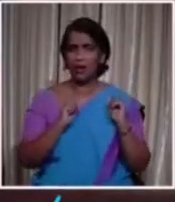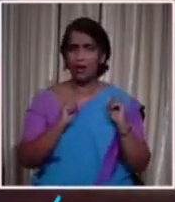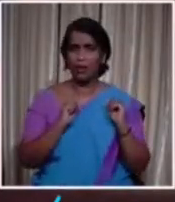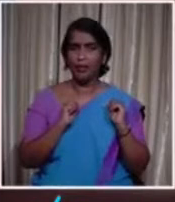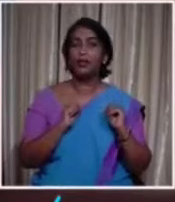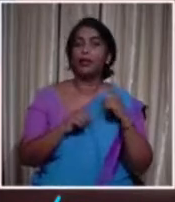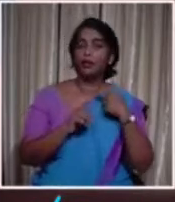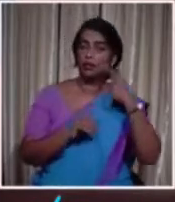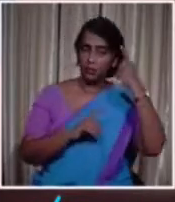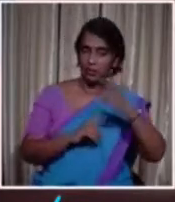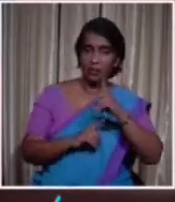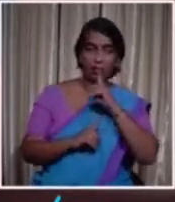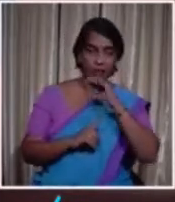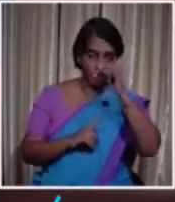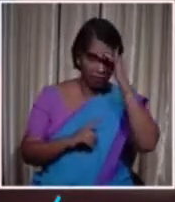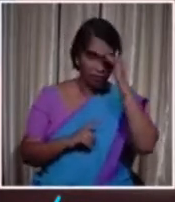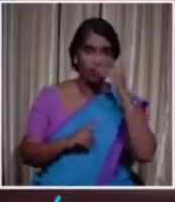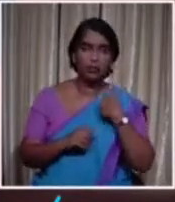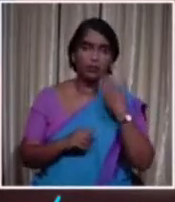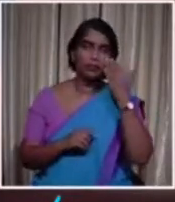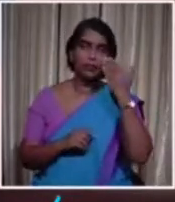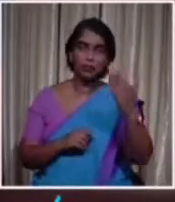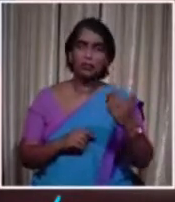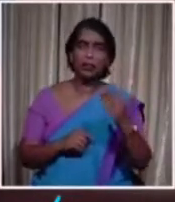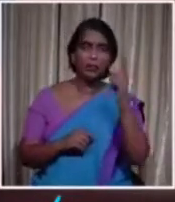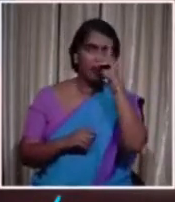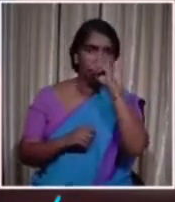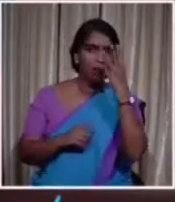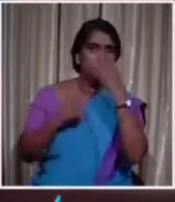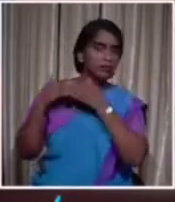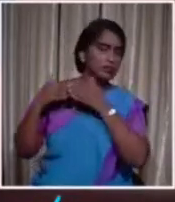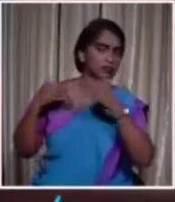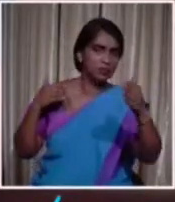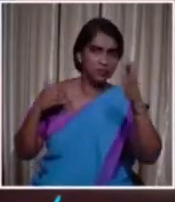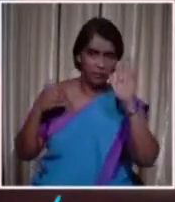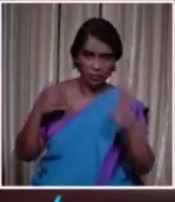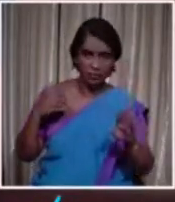पेन्नी कथा ना तुम मट पेन्नी मे मस काल सीमा